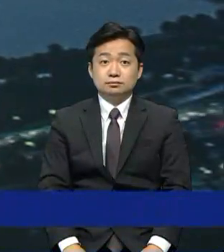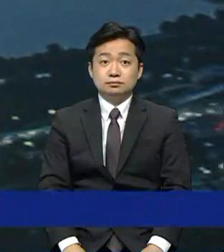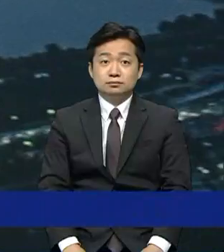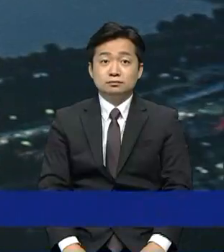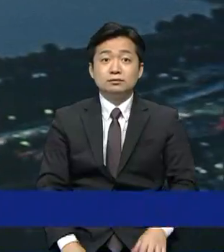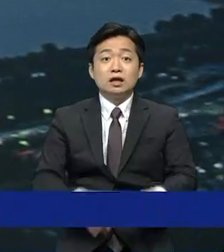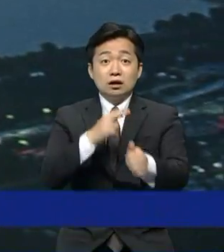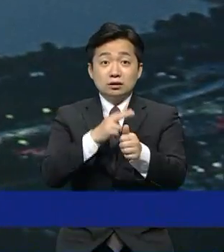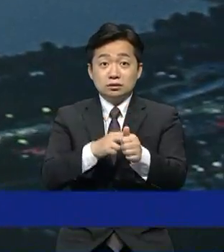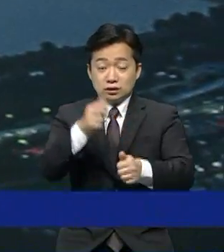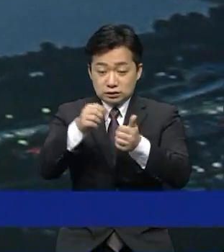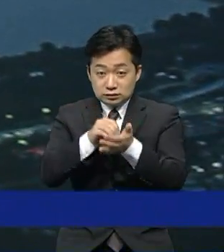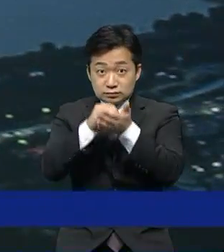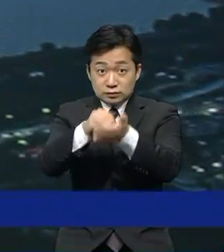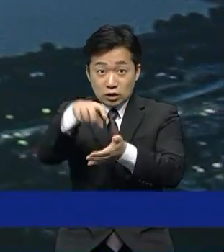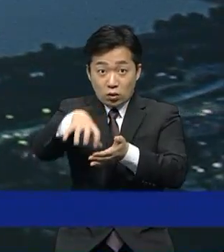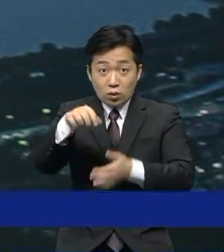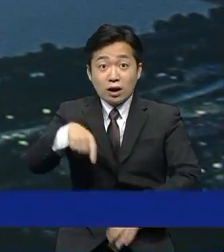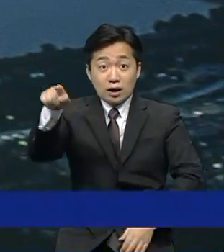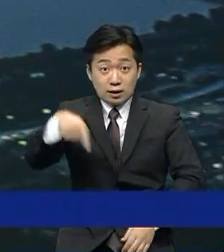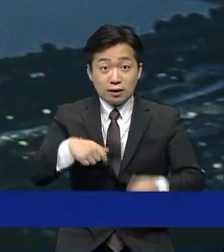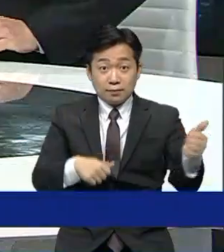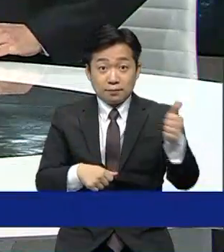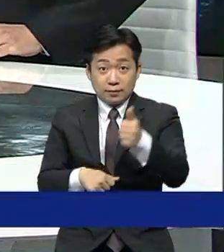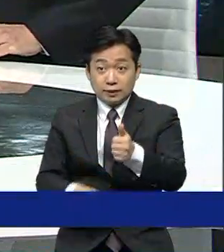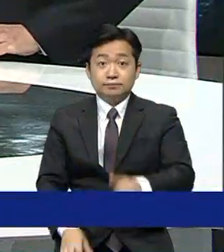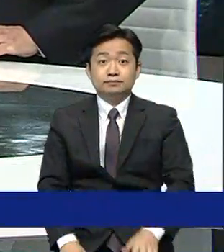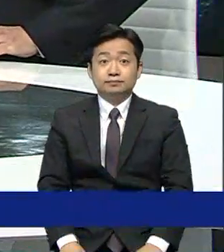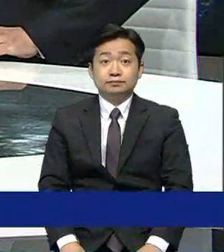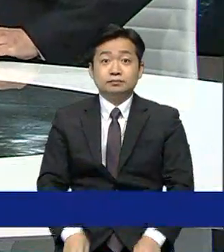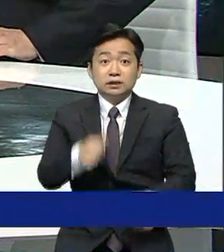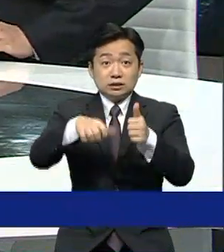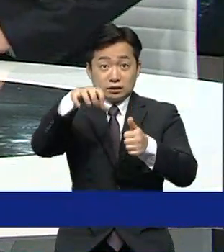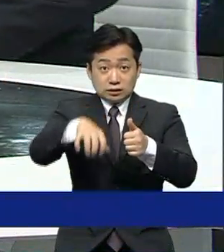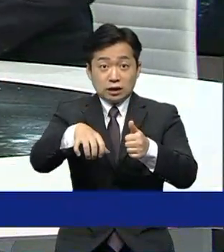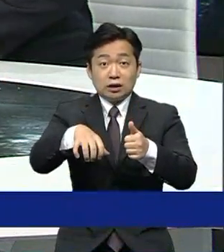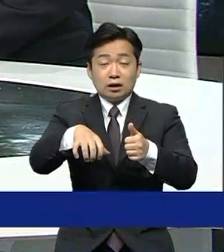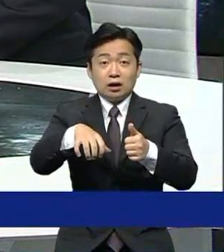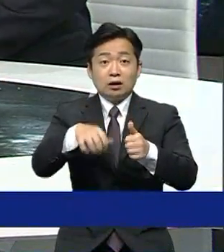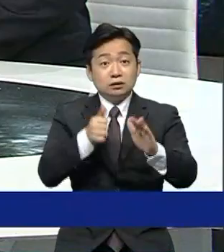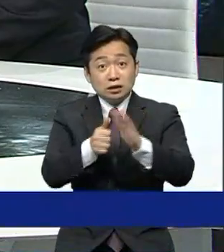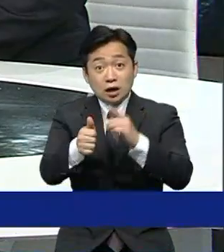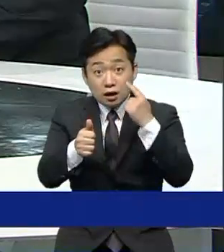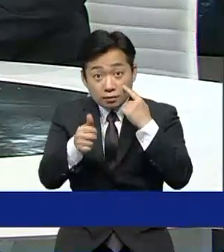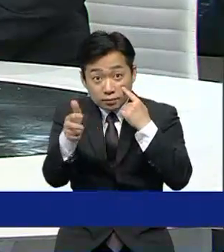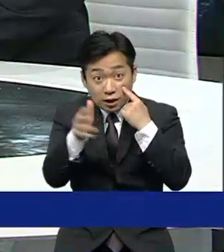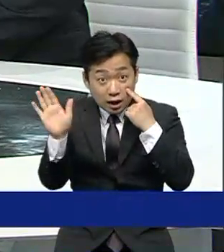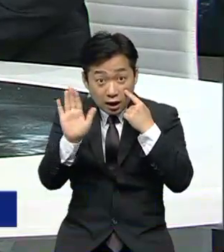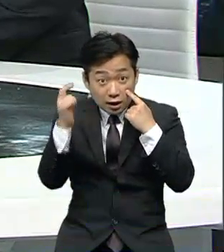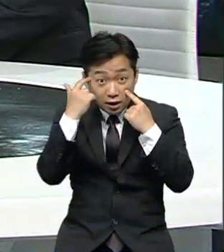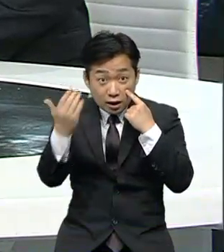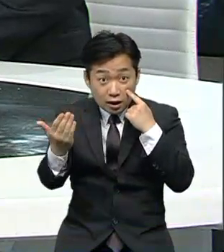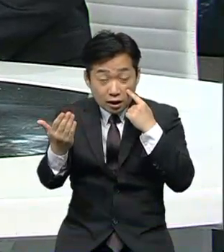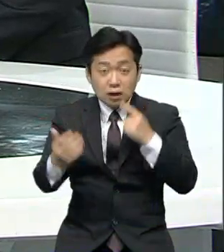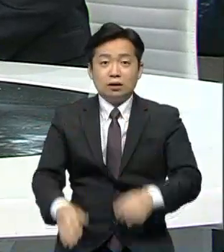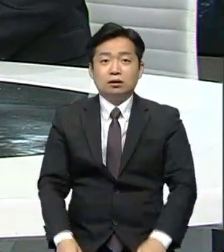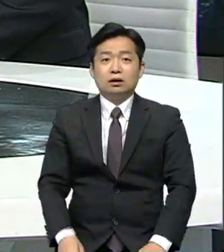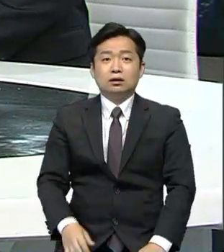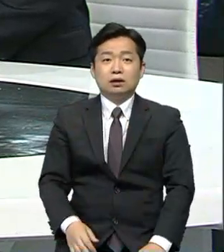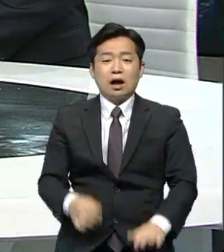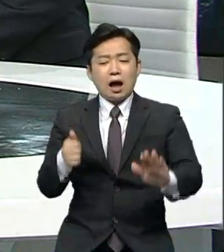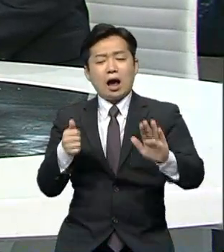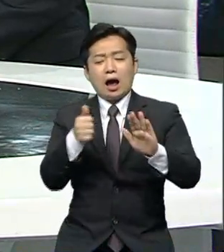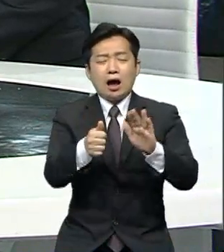임용고시 현장에 직접 다녀온 정준호 기자 나와 있습니다. 자, 정 기자, 시험장 안으로, 고시장 안으로 들어가서 취재한 건 아니죠? 네, 저희가 고사장